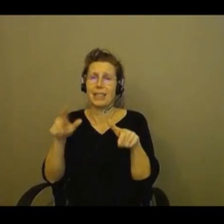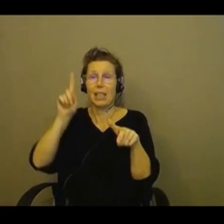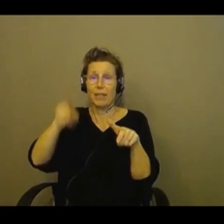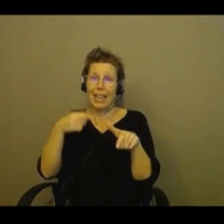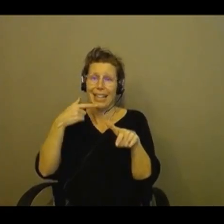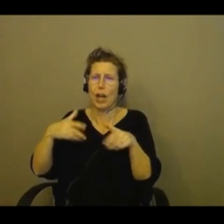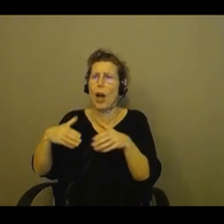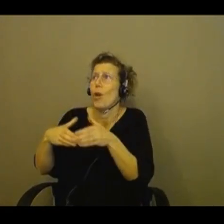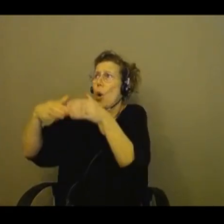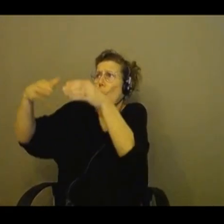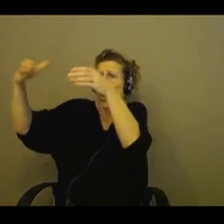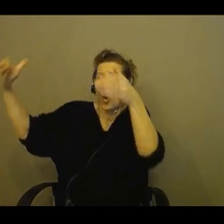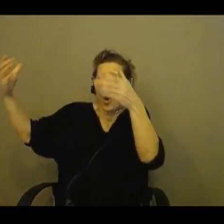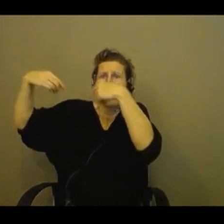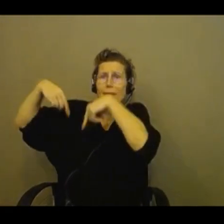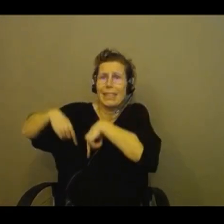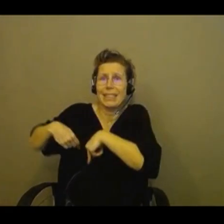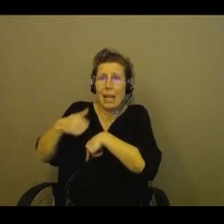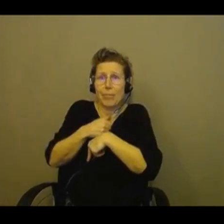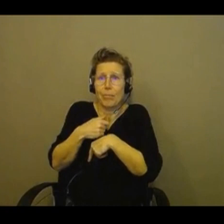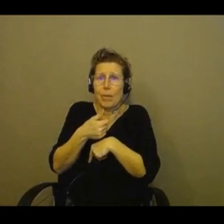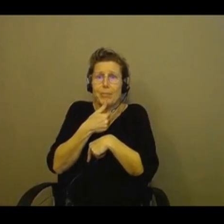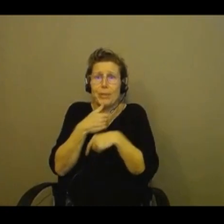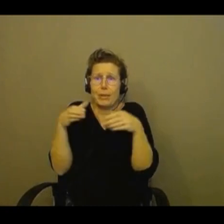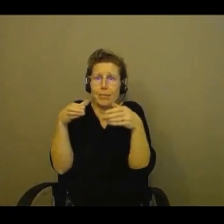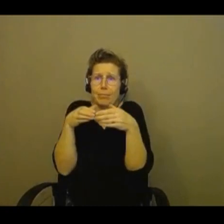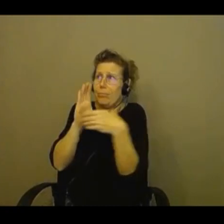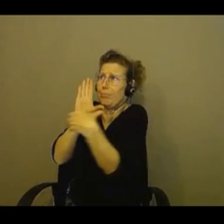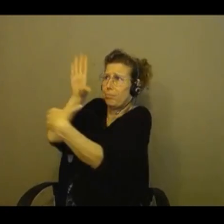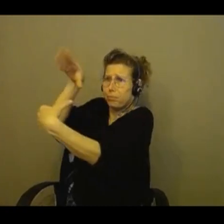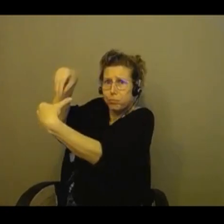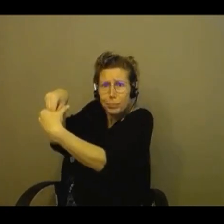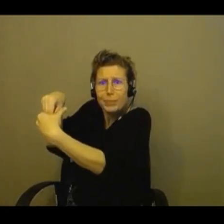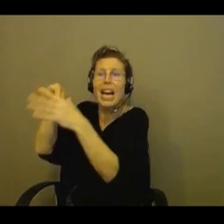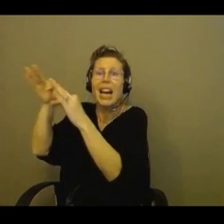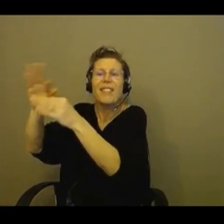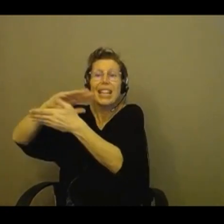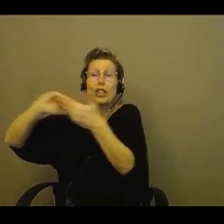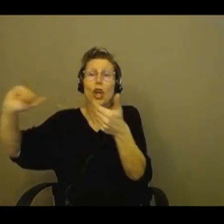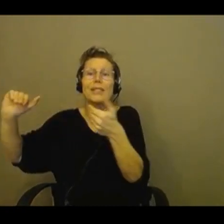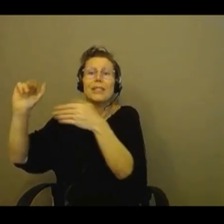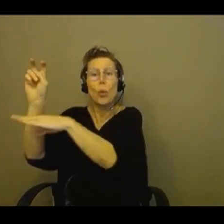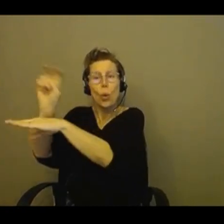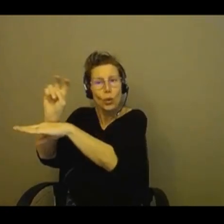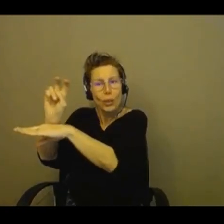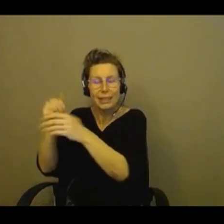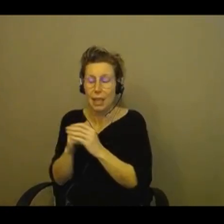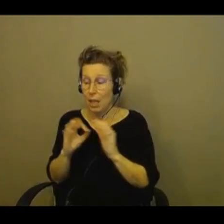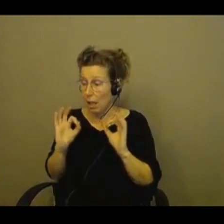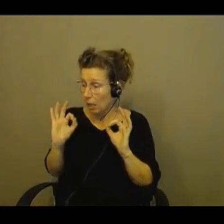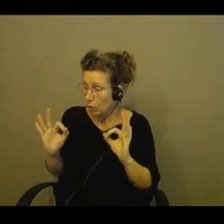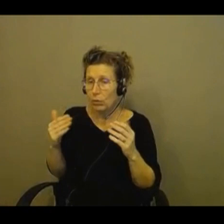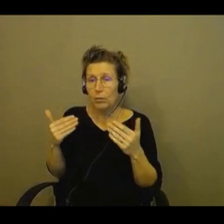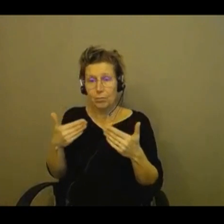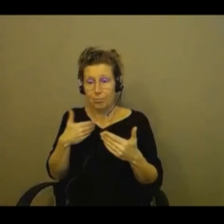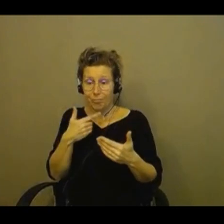de la transition écologique et de la cohésion des territoires. On est une petite entité et on est en appui auprès des administrations centrales que vous